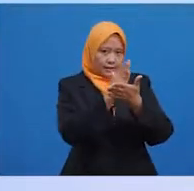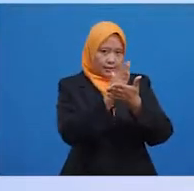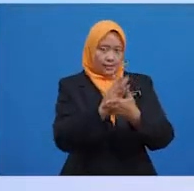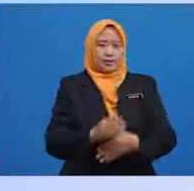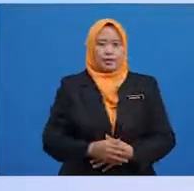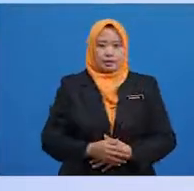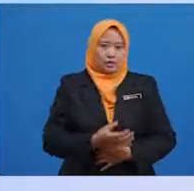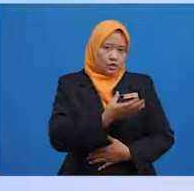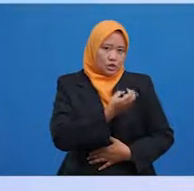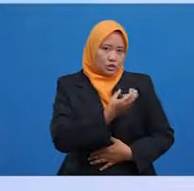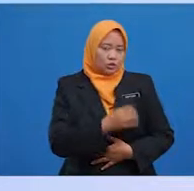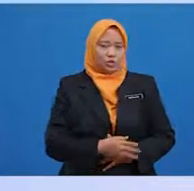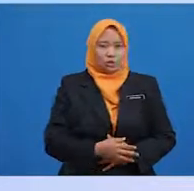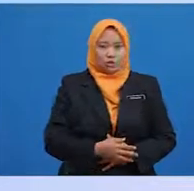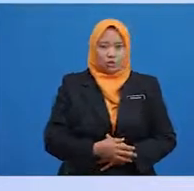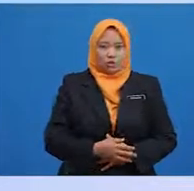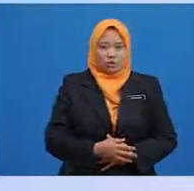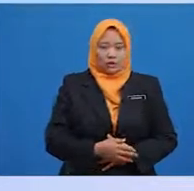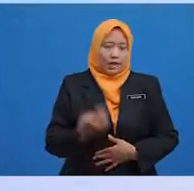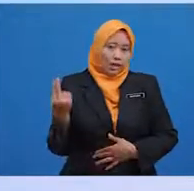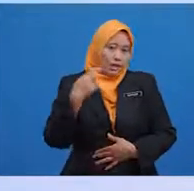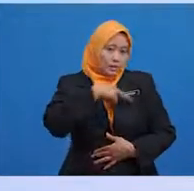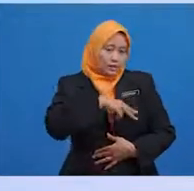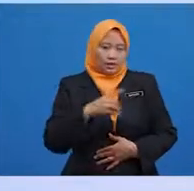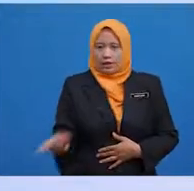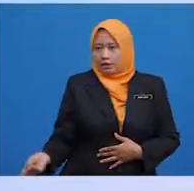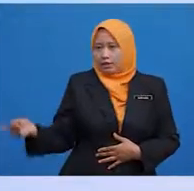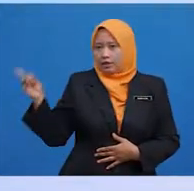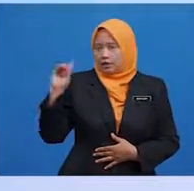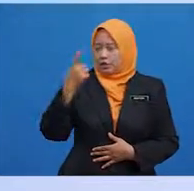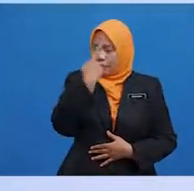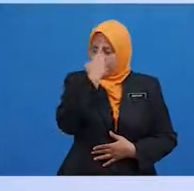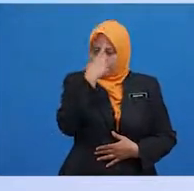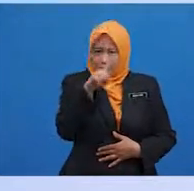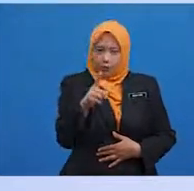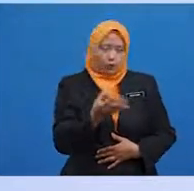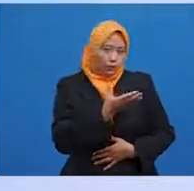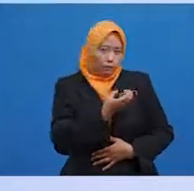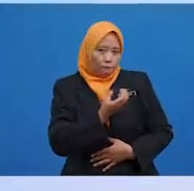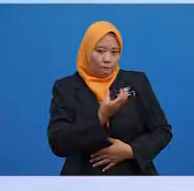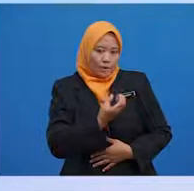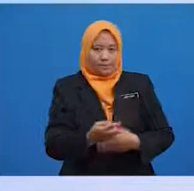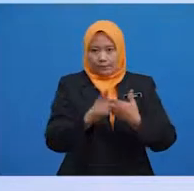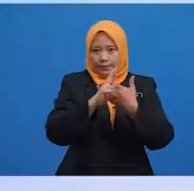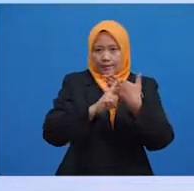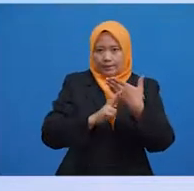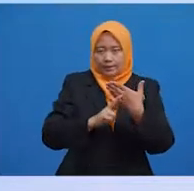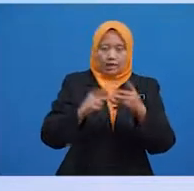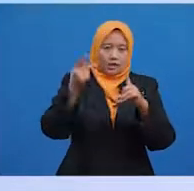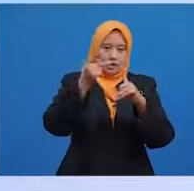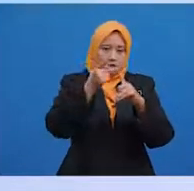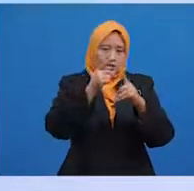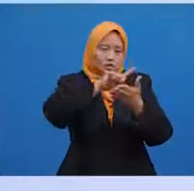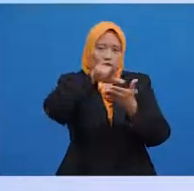yang diperlukan untuk mengepam darah beroksigen dari jantung ke seluruh tubuh.